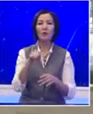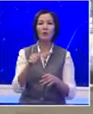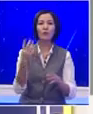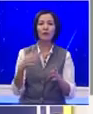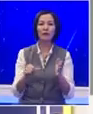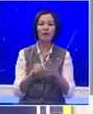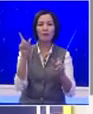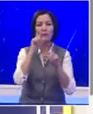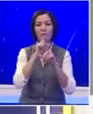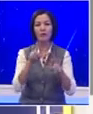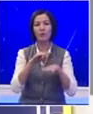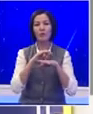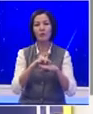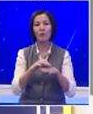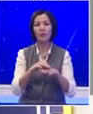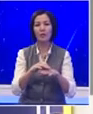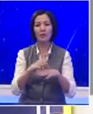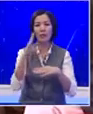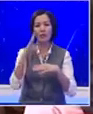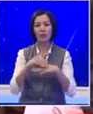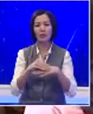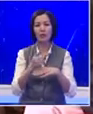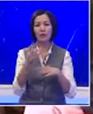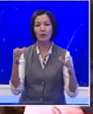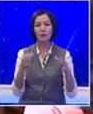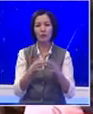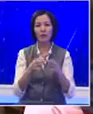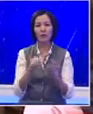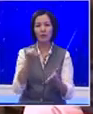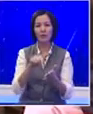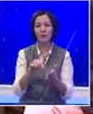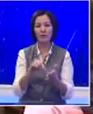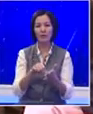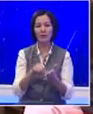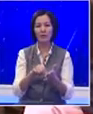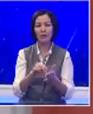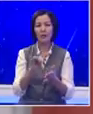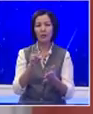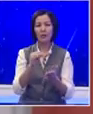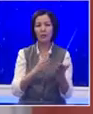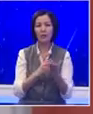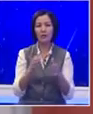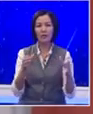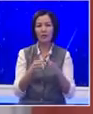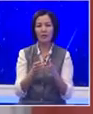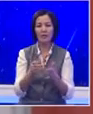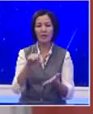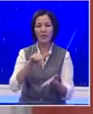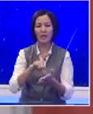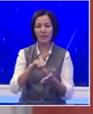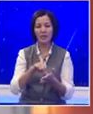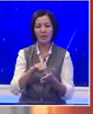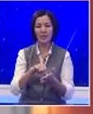46-шы орта мектепте өткен бұл рухани кешке бір топ зиялы қауым өкілдері мен Чернобыль ардагерлері сондай-ақ шәкірттер